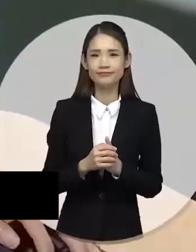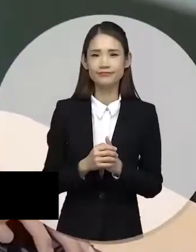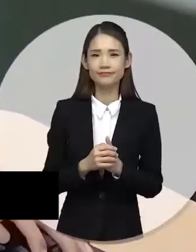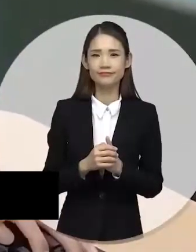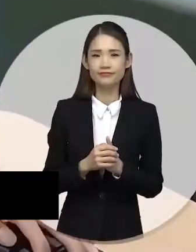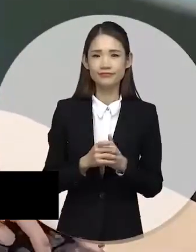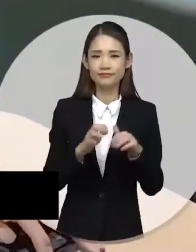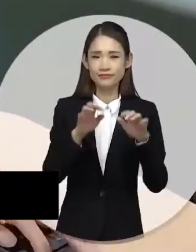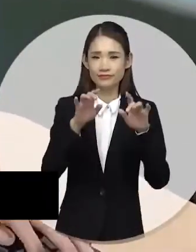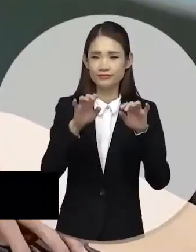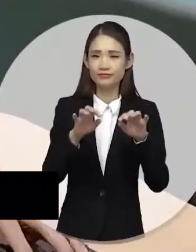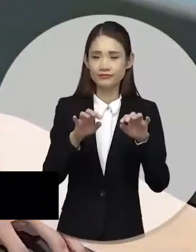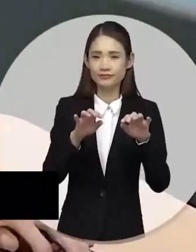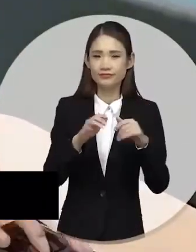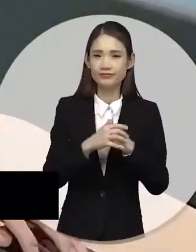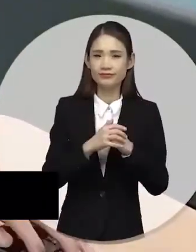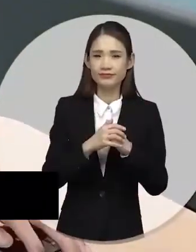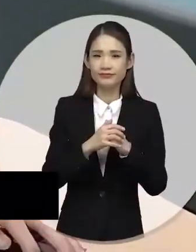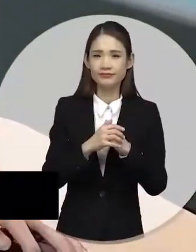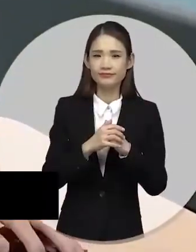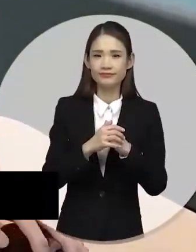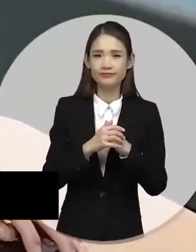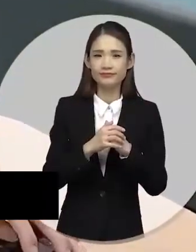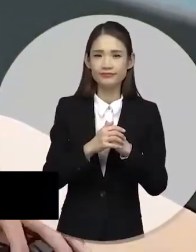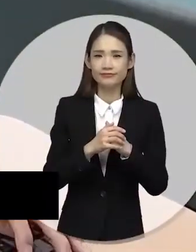써? 응. 그럼 되나? 잠시만.